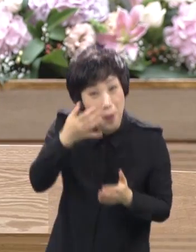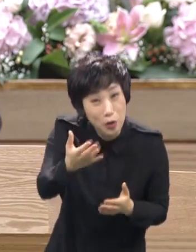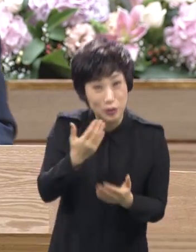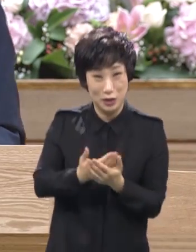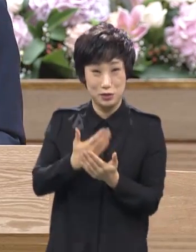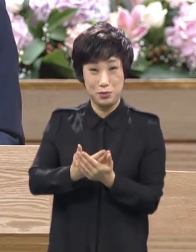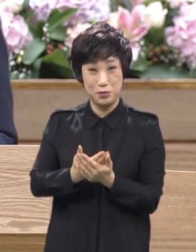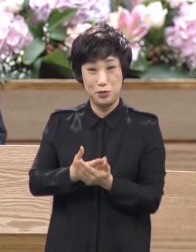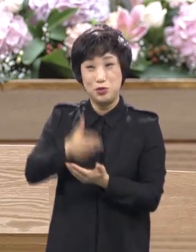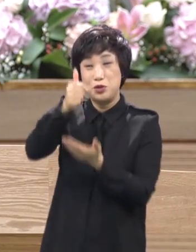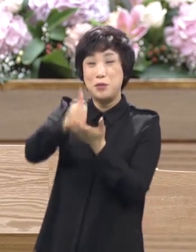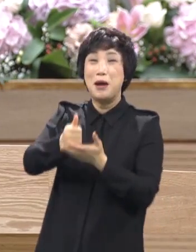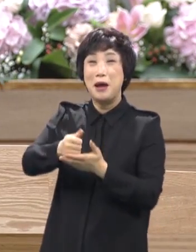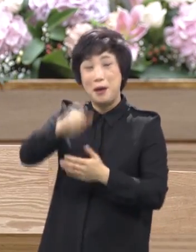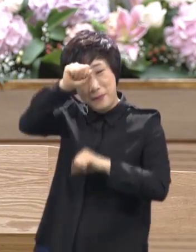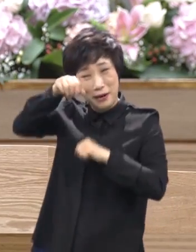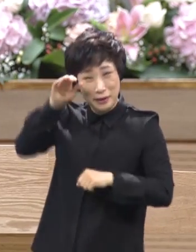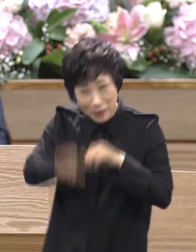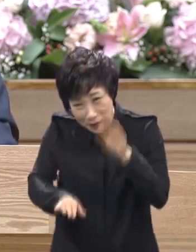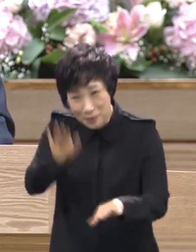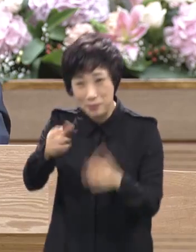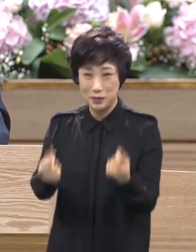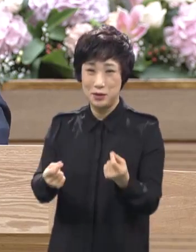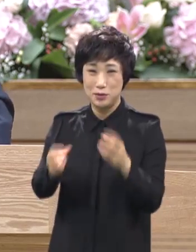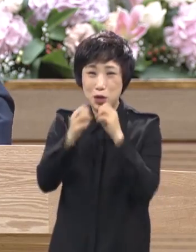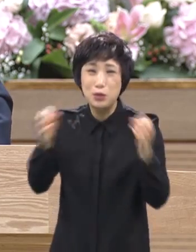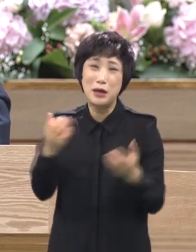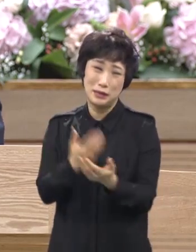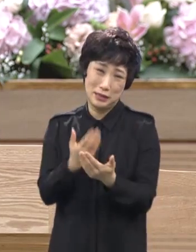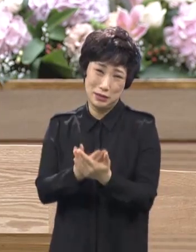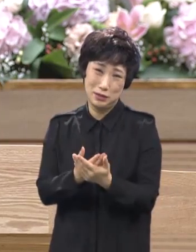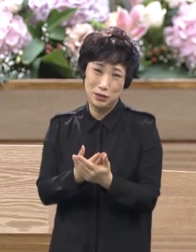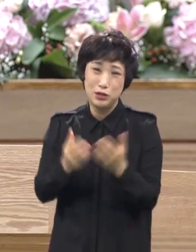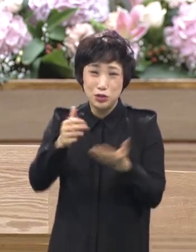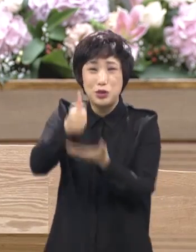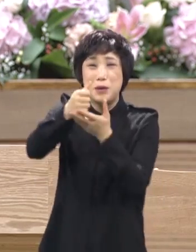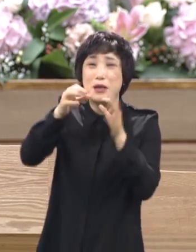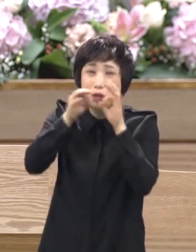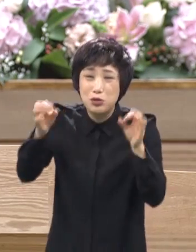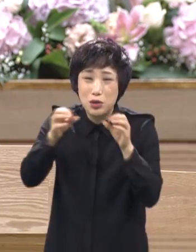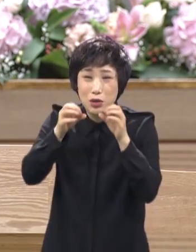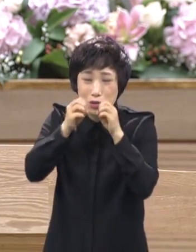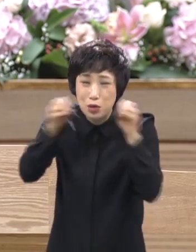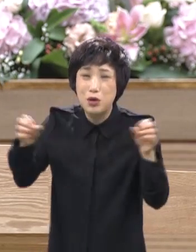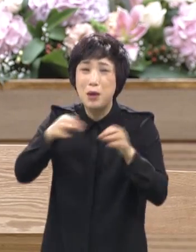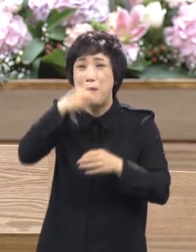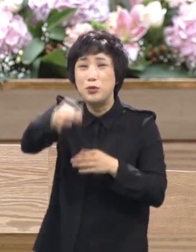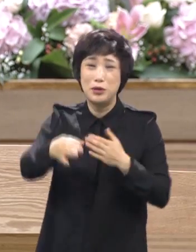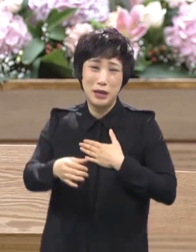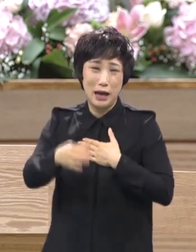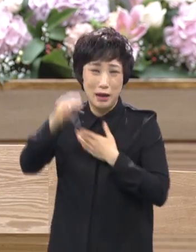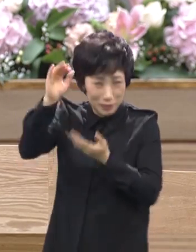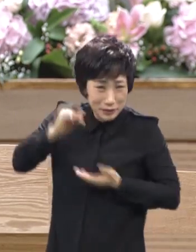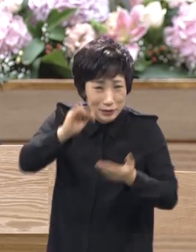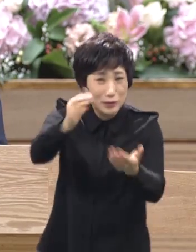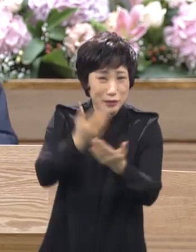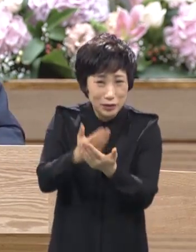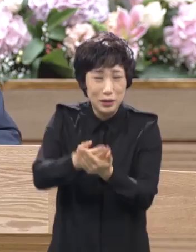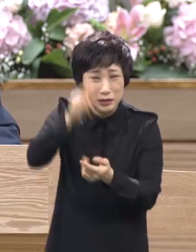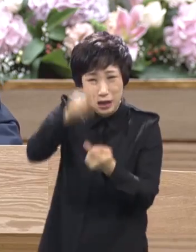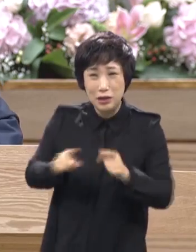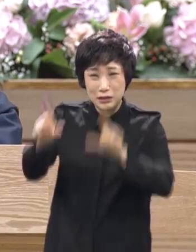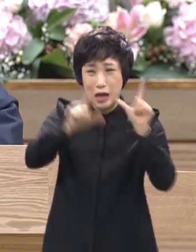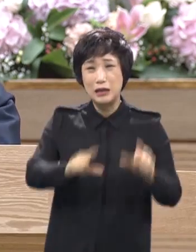하시고 주님의 발걸음이 되게 하시고 주님의 전도의 목소리가 되게 하여 주시옵소서. 그렇게